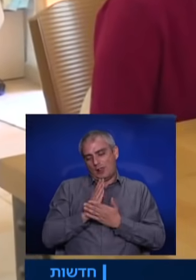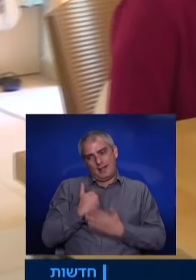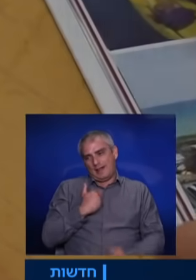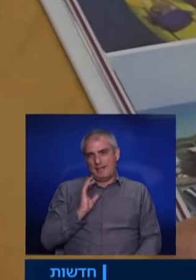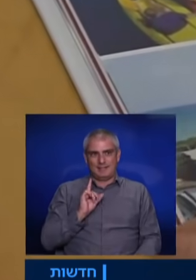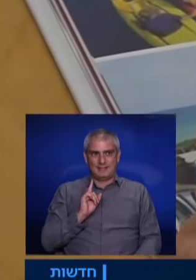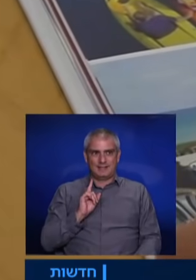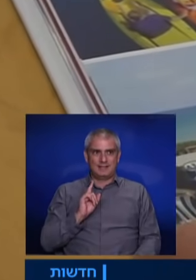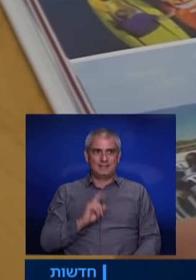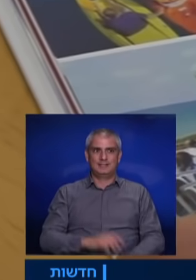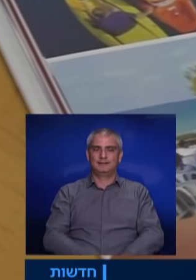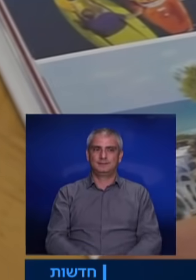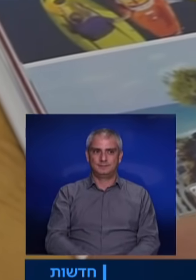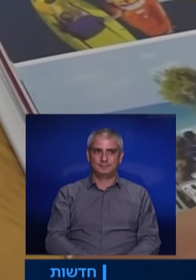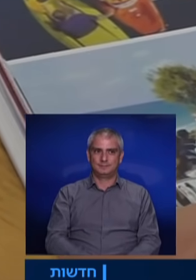החלטתי.